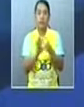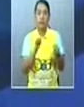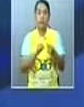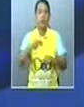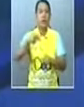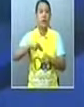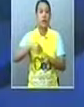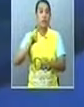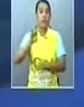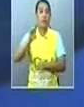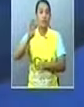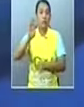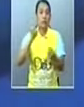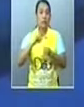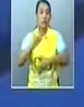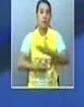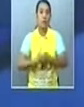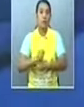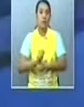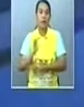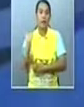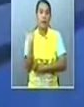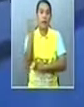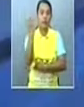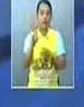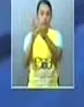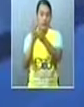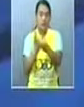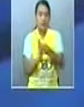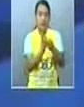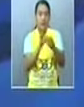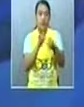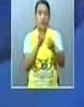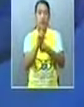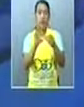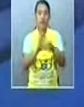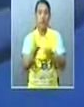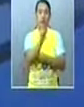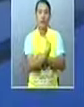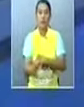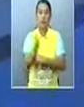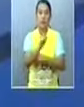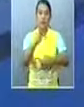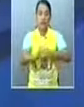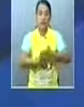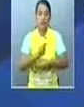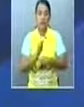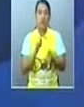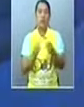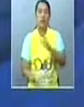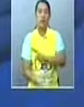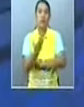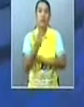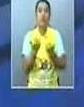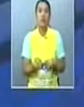ดิบในตลาดโลกที่ถือได้ว่าเป็นแรงถ่วงต่อทิศทางของดัชนีในตลาดเอเชียเช้าวันนี้ค่ะโดยล่าสุดนะคะสำหรับ